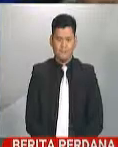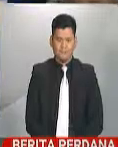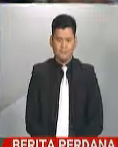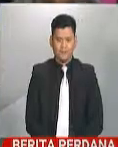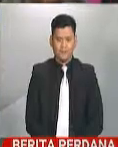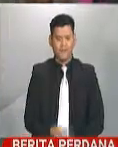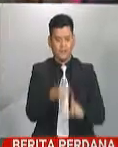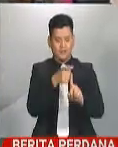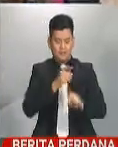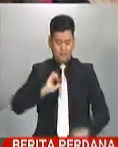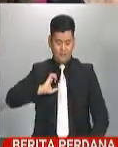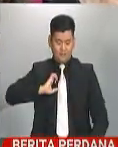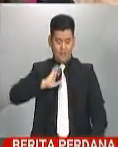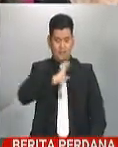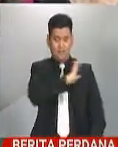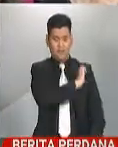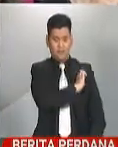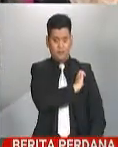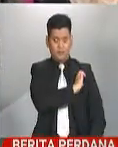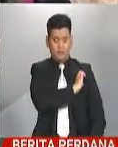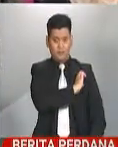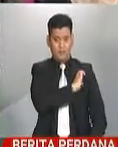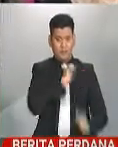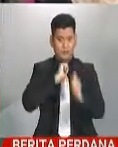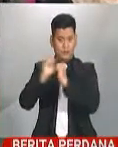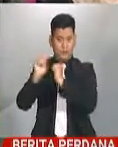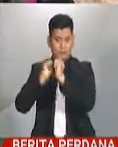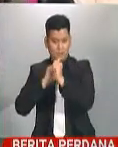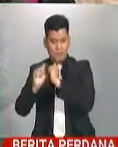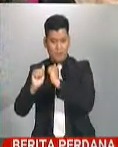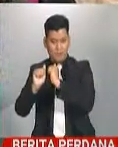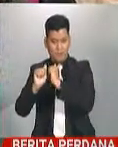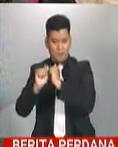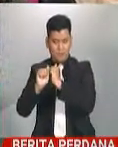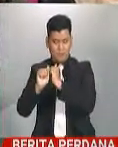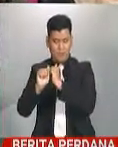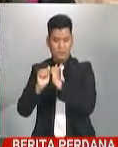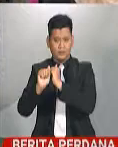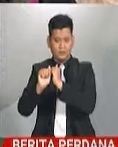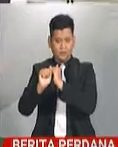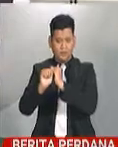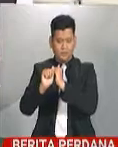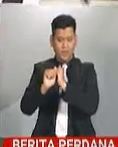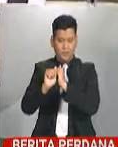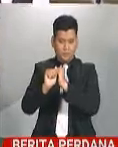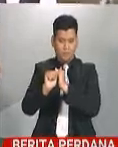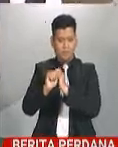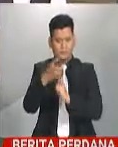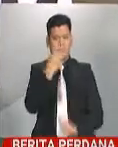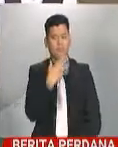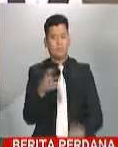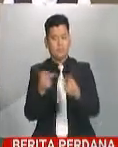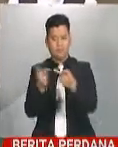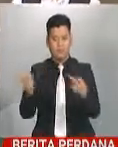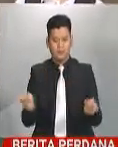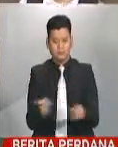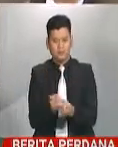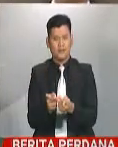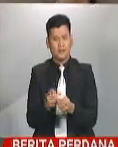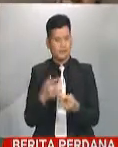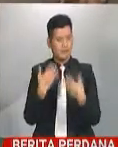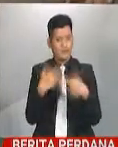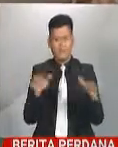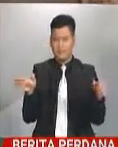Menurut Exco Belia Sukan Kebudayaan dan Warisan Negeri Muhammad Kuzan Abu Bakar, antara venue hampir siap sepenuhnya ialah